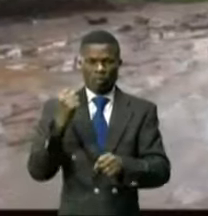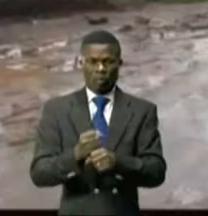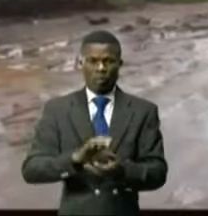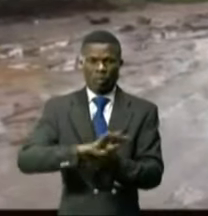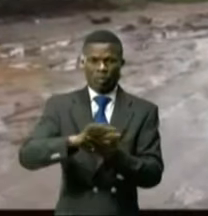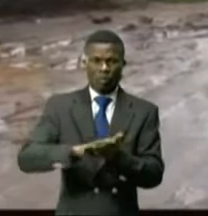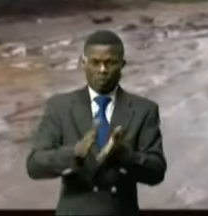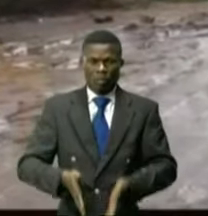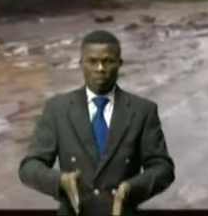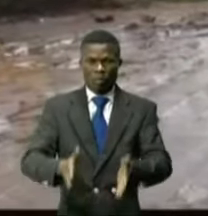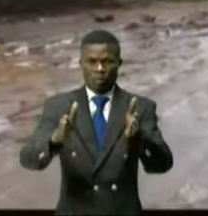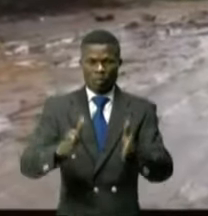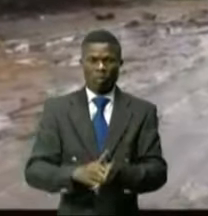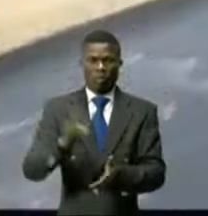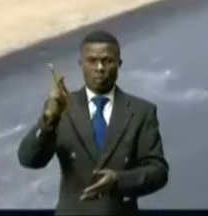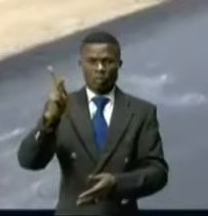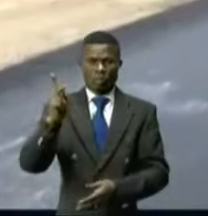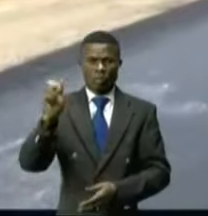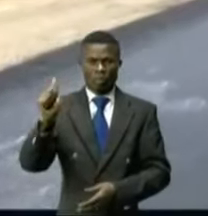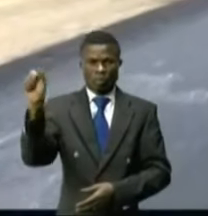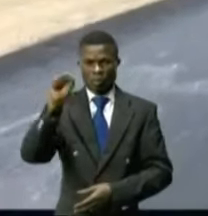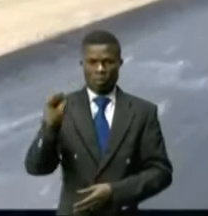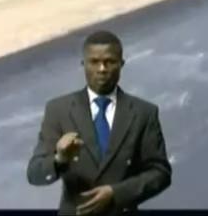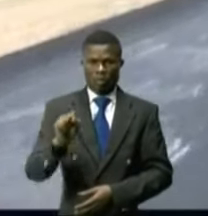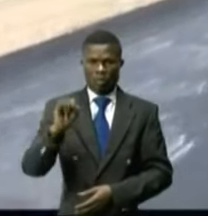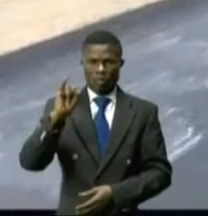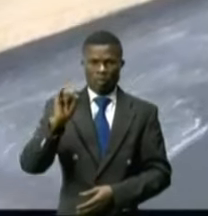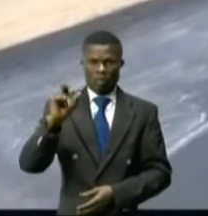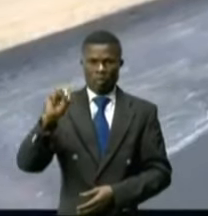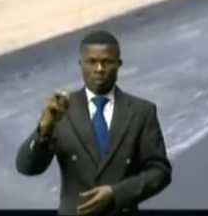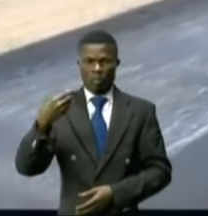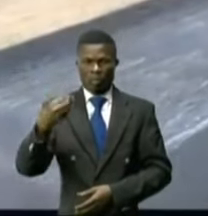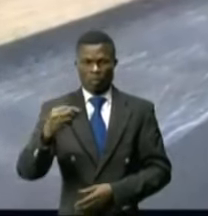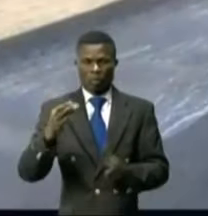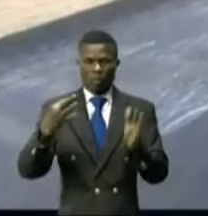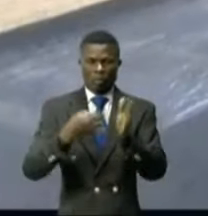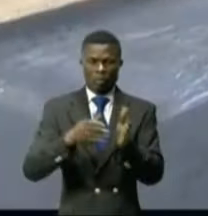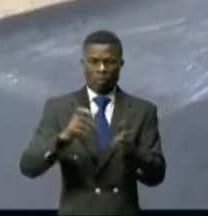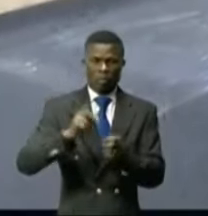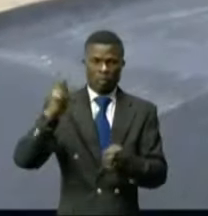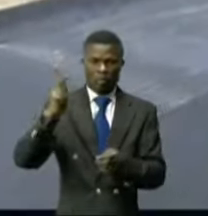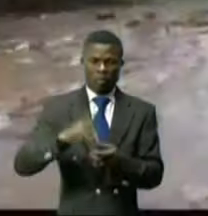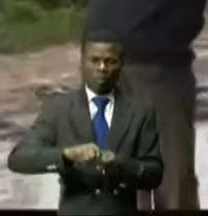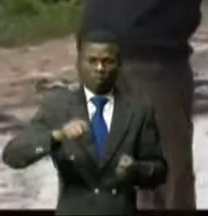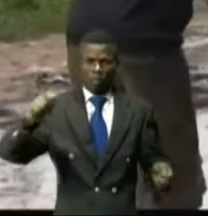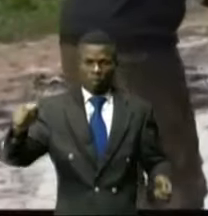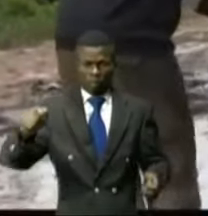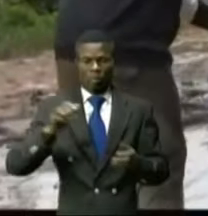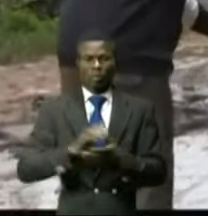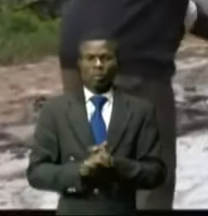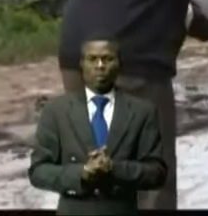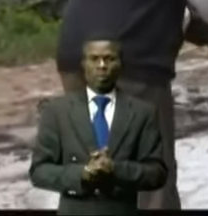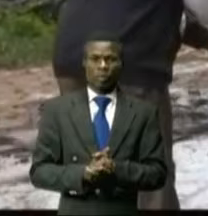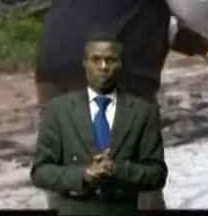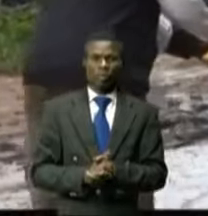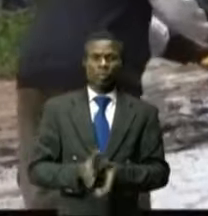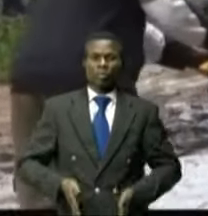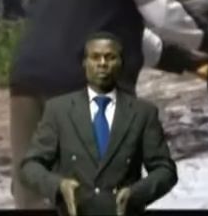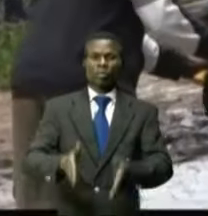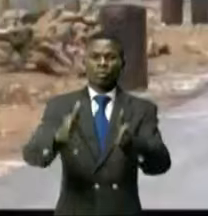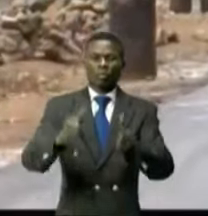tronçon routier Kazingo-Amsar, long de 8,8 km prévu de Kalengera à Amsar. C'est sur la